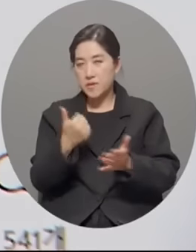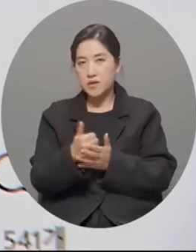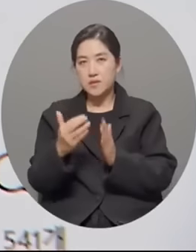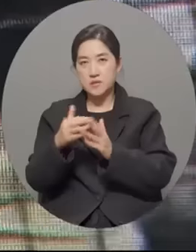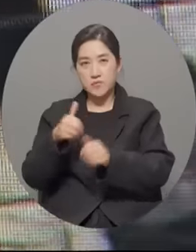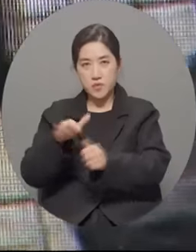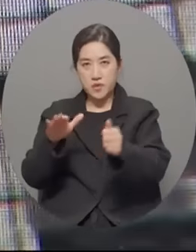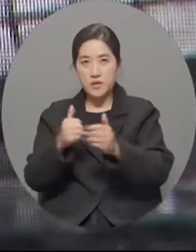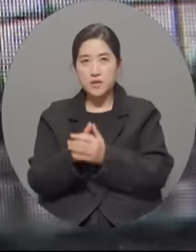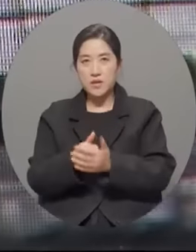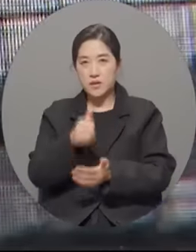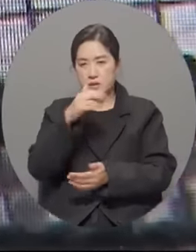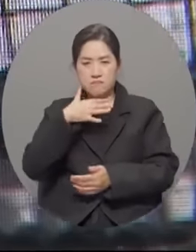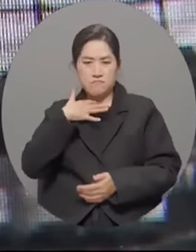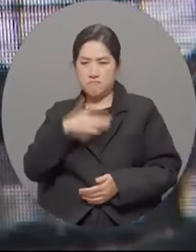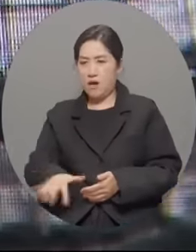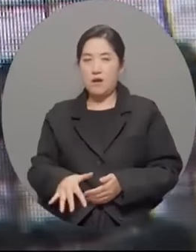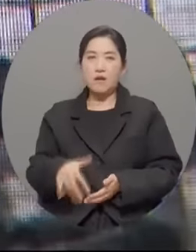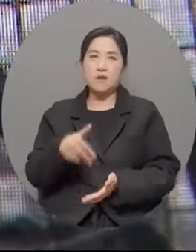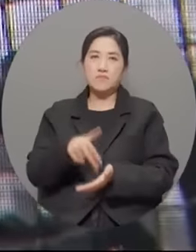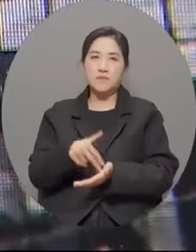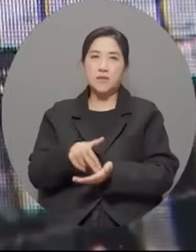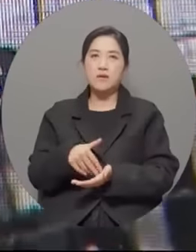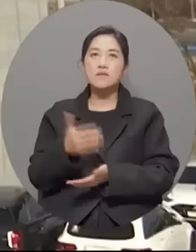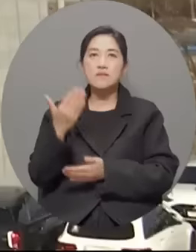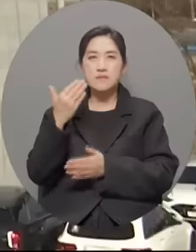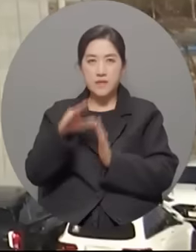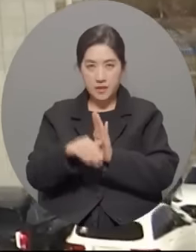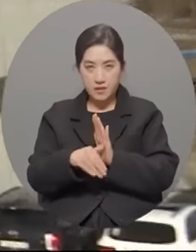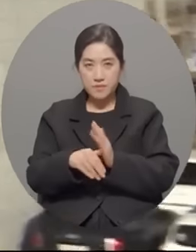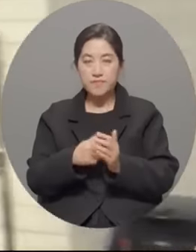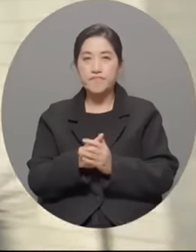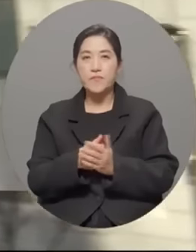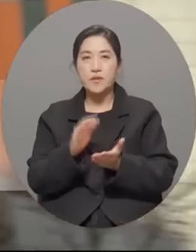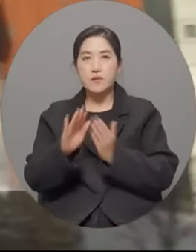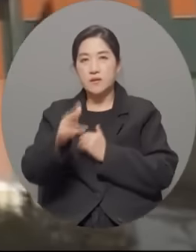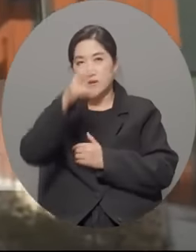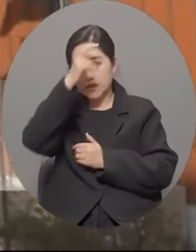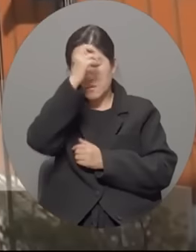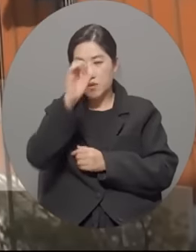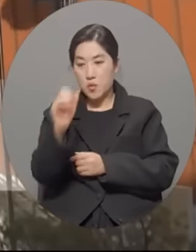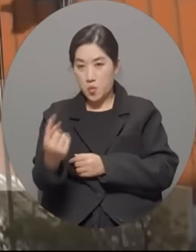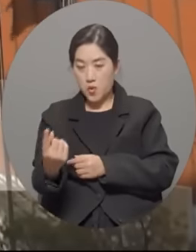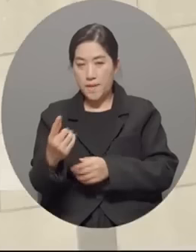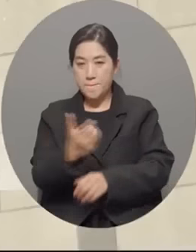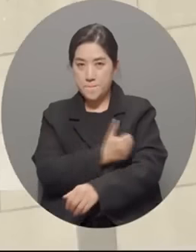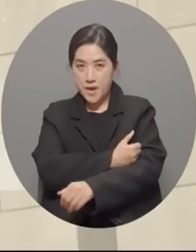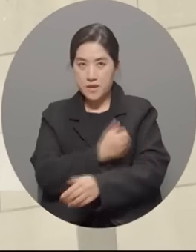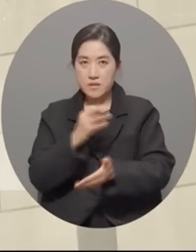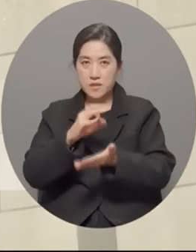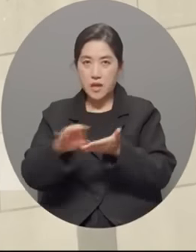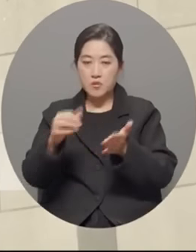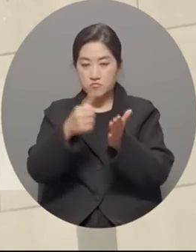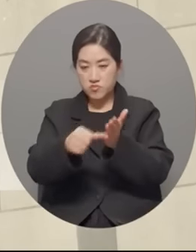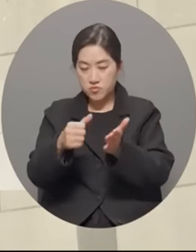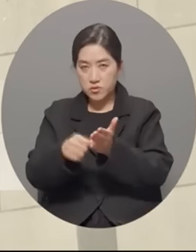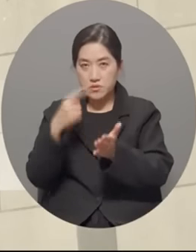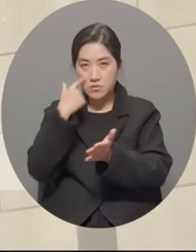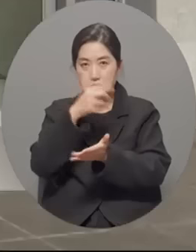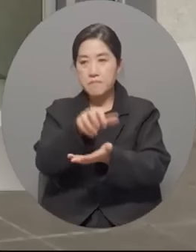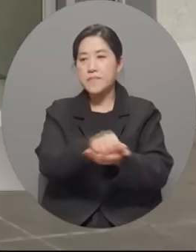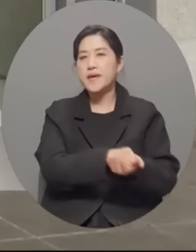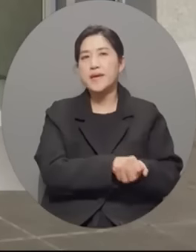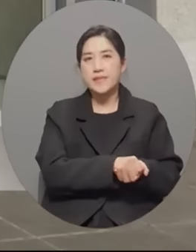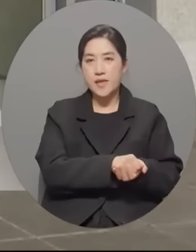당시 오씨는 혐의를 강력히 부인한 것으로 전해 습니다 이후 경찰은 오씨가 마약 투약에 사용한 도구 등 증거를 확보한